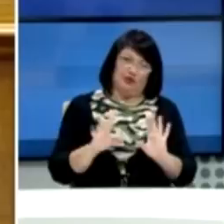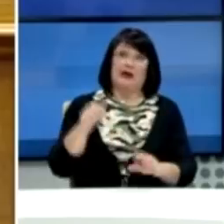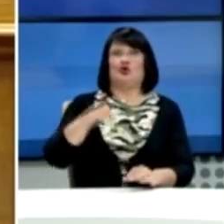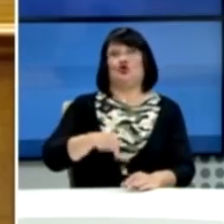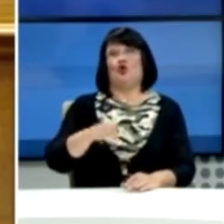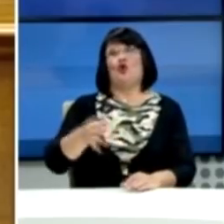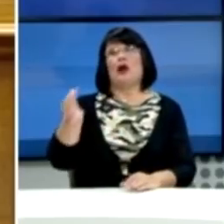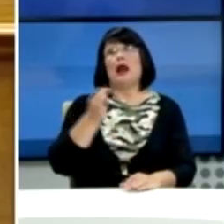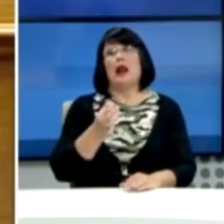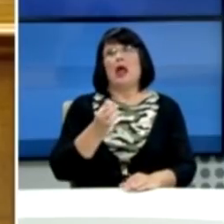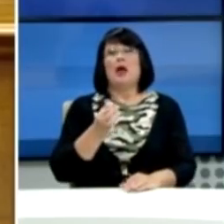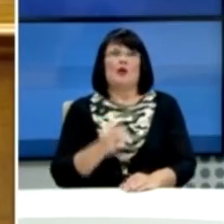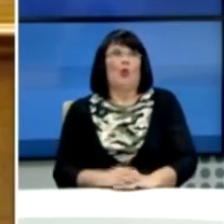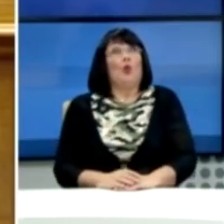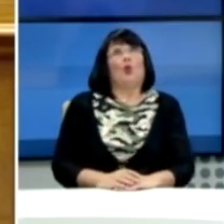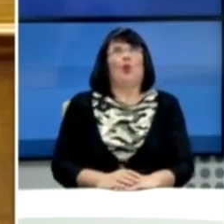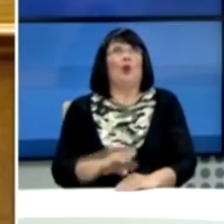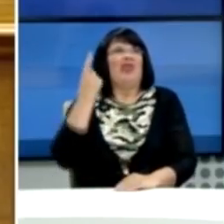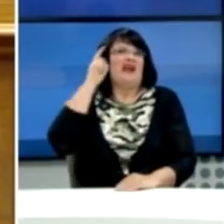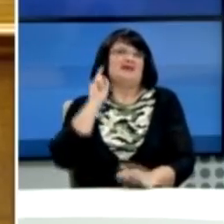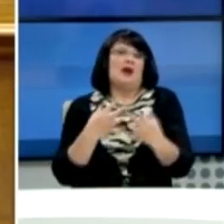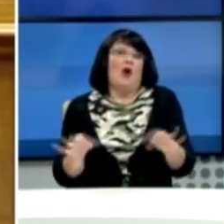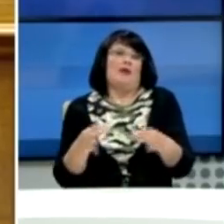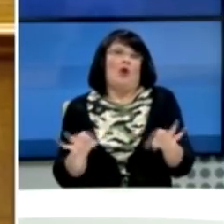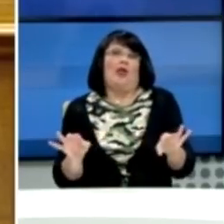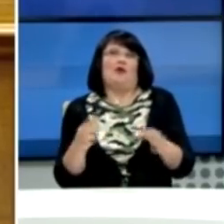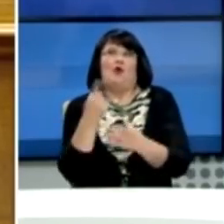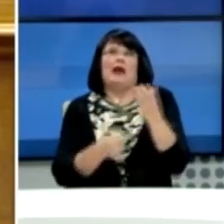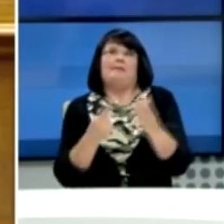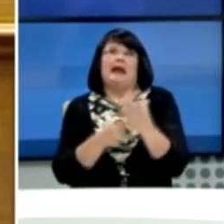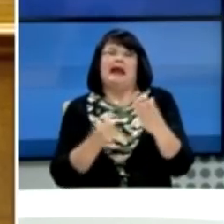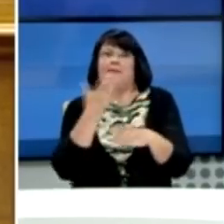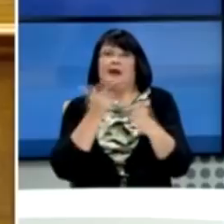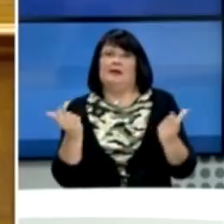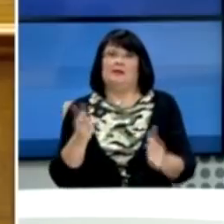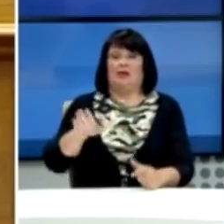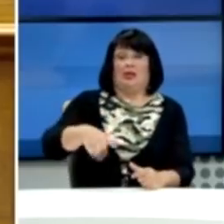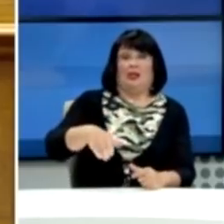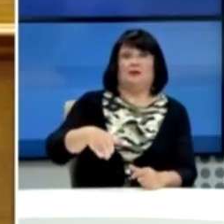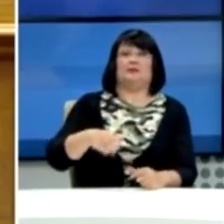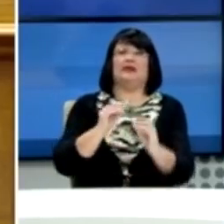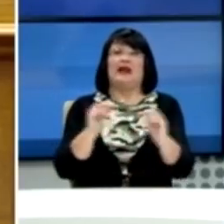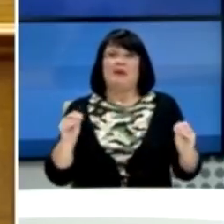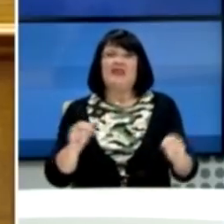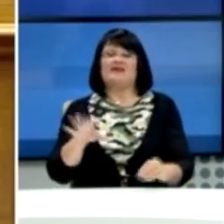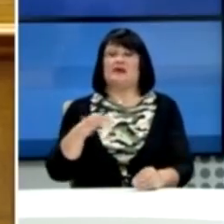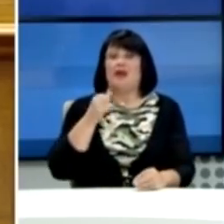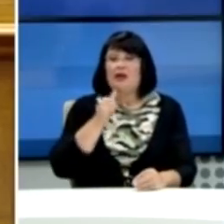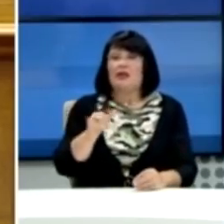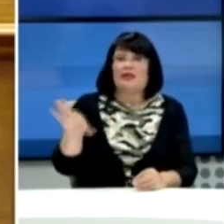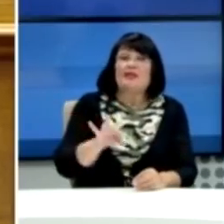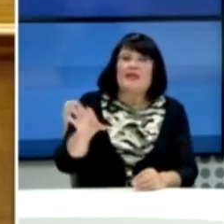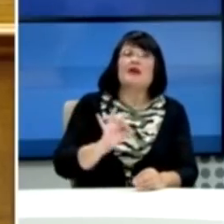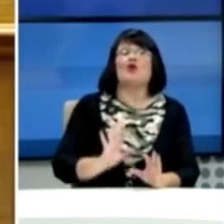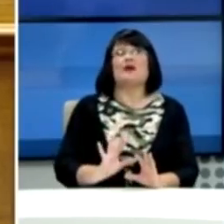τώρα κάνει και τον ανήξερο για τα κενά στα σχολεία, την υποχρεματοδότηση της εκπαίδευσης, την αδιοριστία